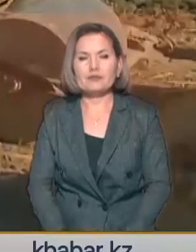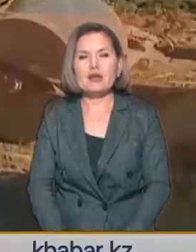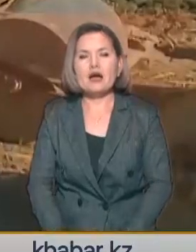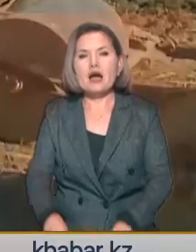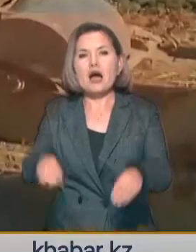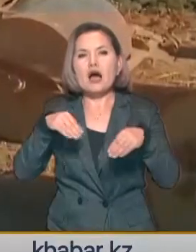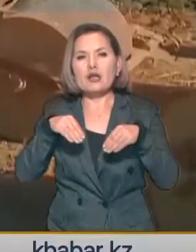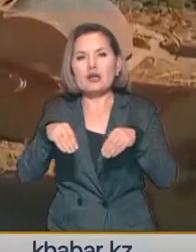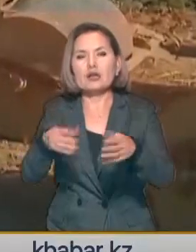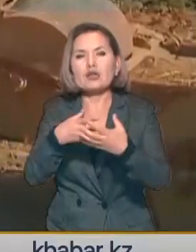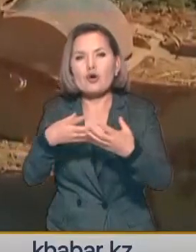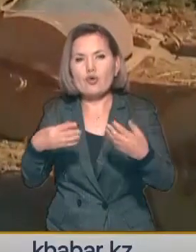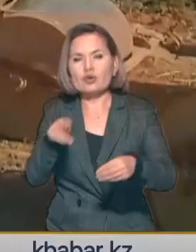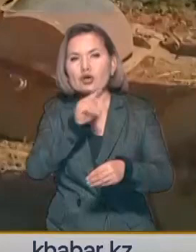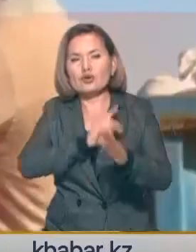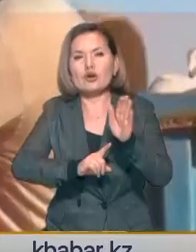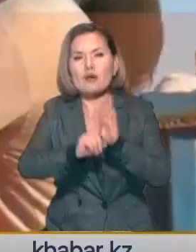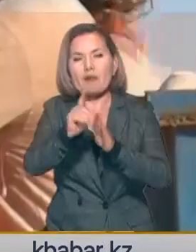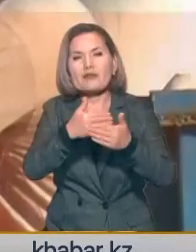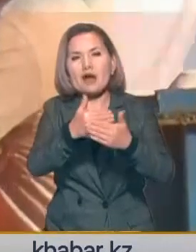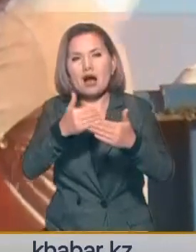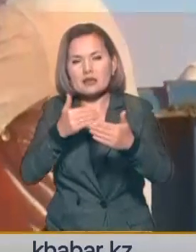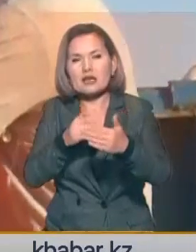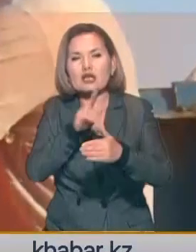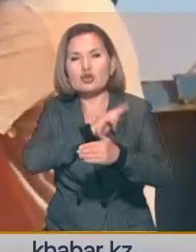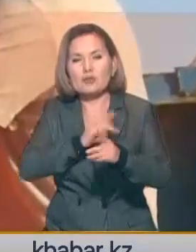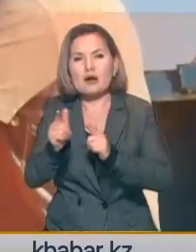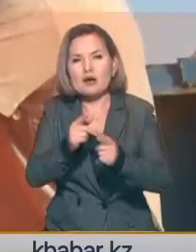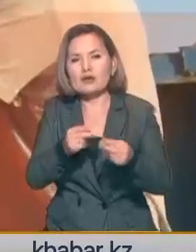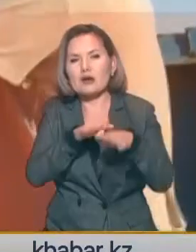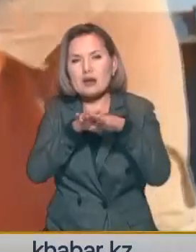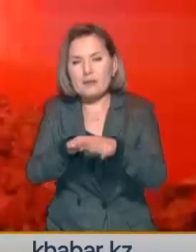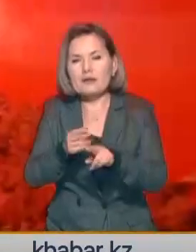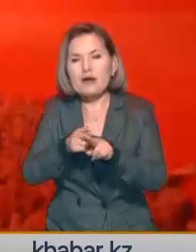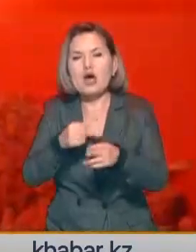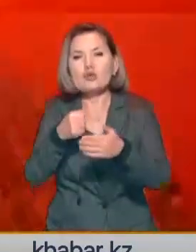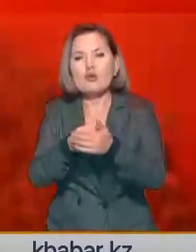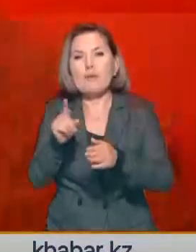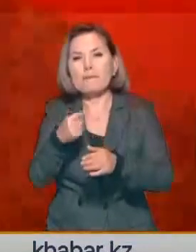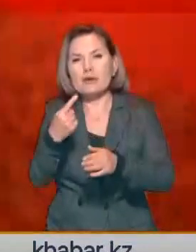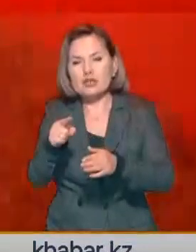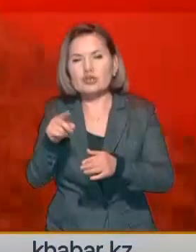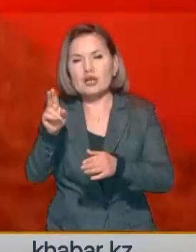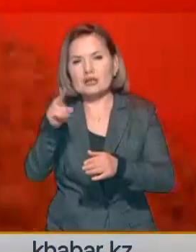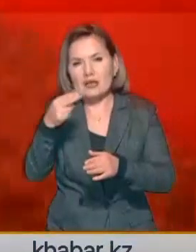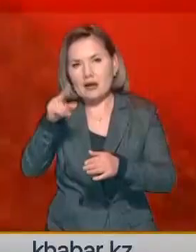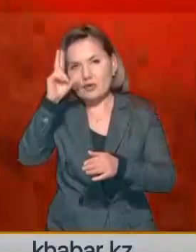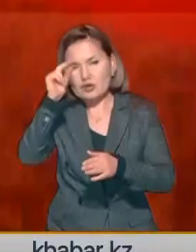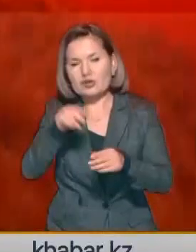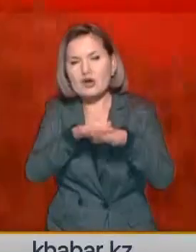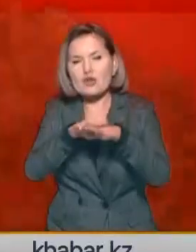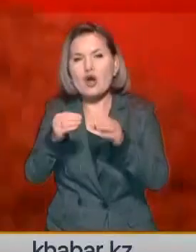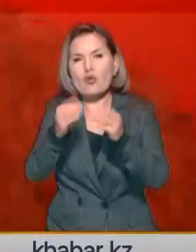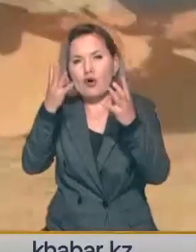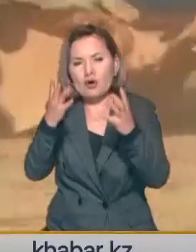Егінді көктемде егеді демесек, оған дайындық алдын ала басталады. Қаржыландыру мерзімін 1 желтоқсан деп белгілеу сондықтан. Енді 10